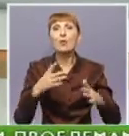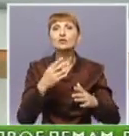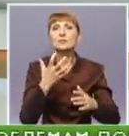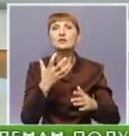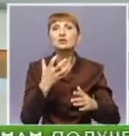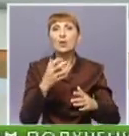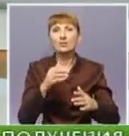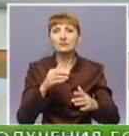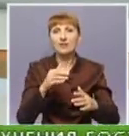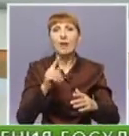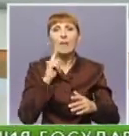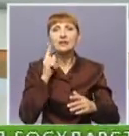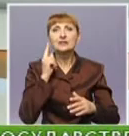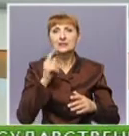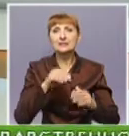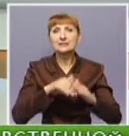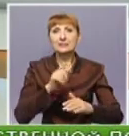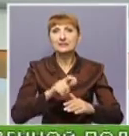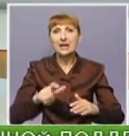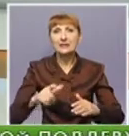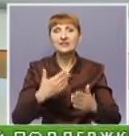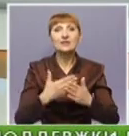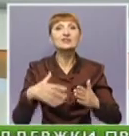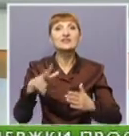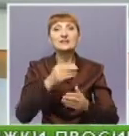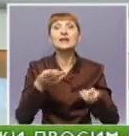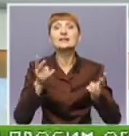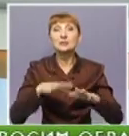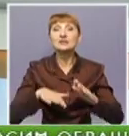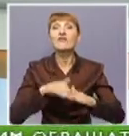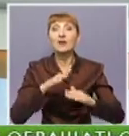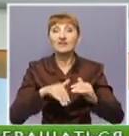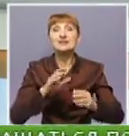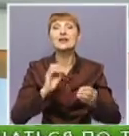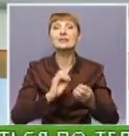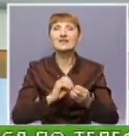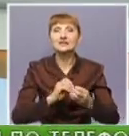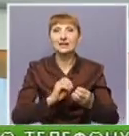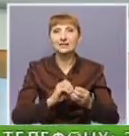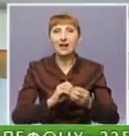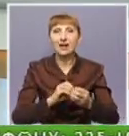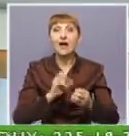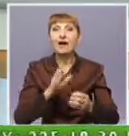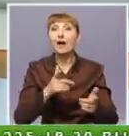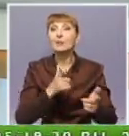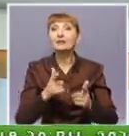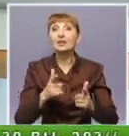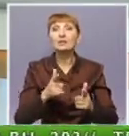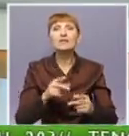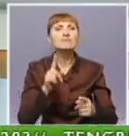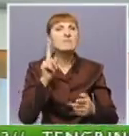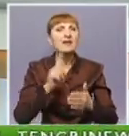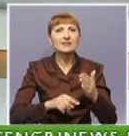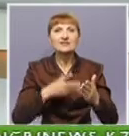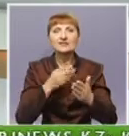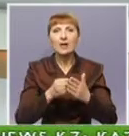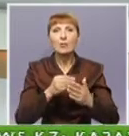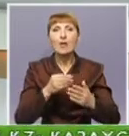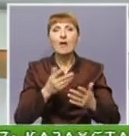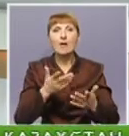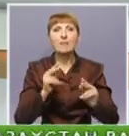больше полумиллиона молодых специалистов. Почти все остаются в профессии навсегда. Как подготовить преданного своему